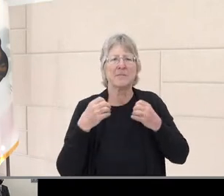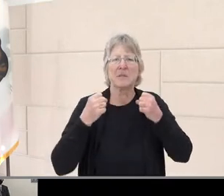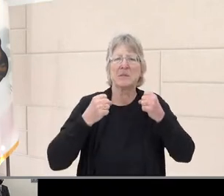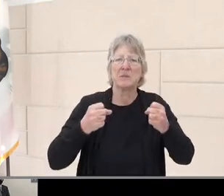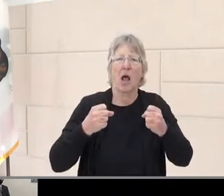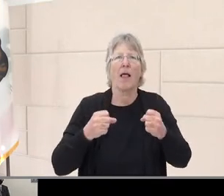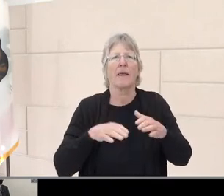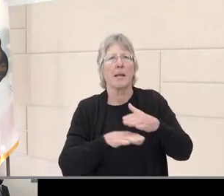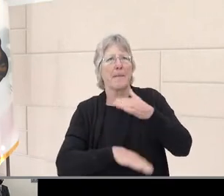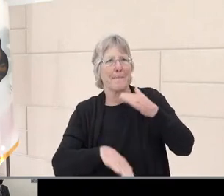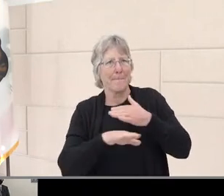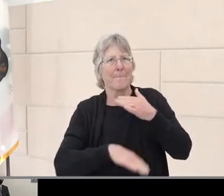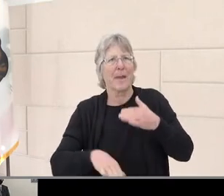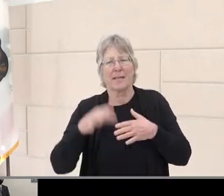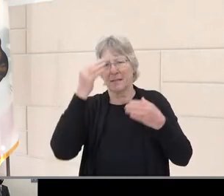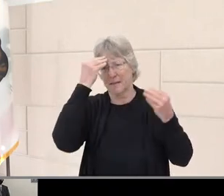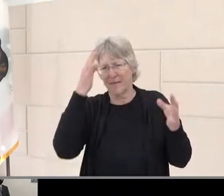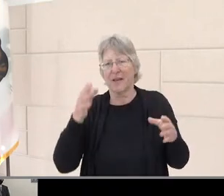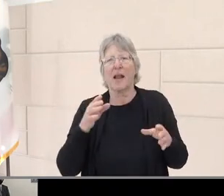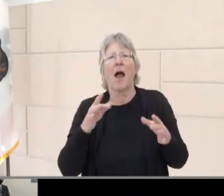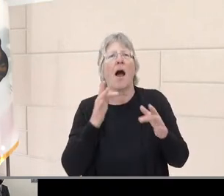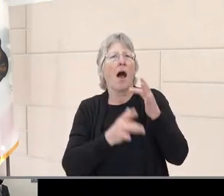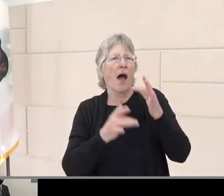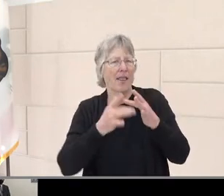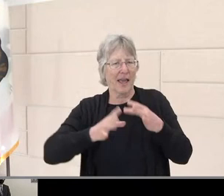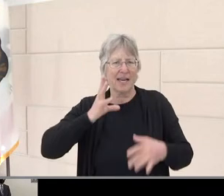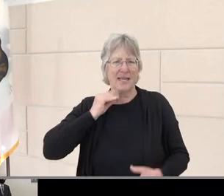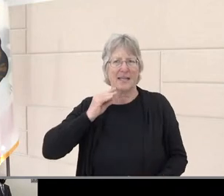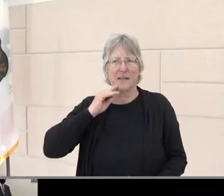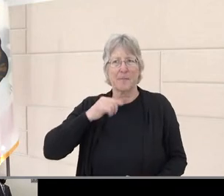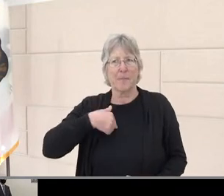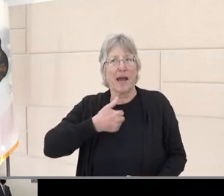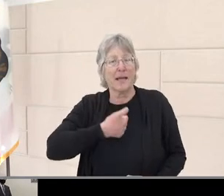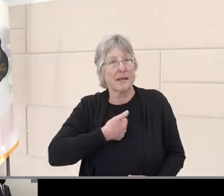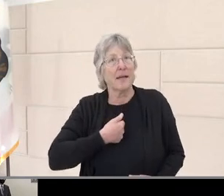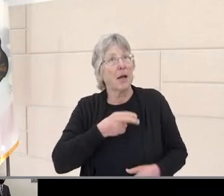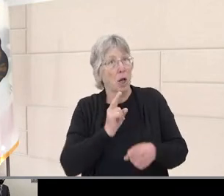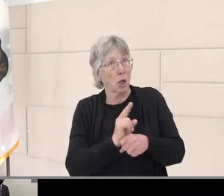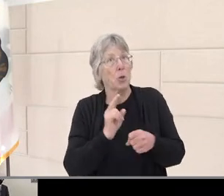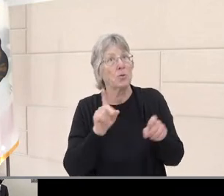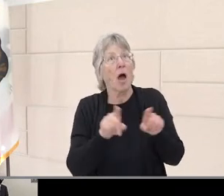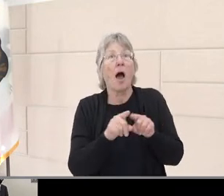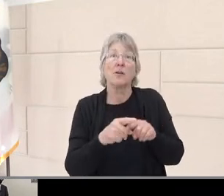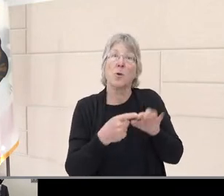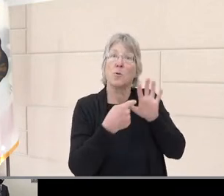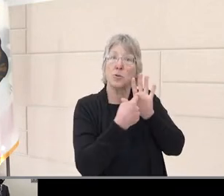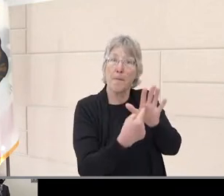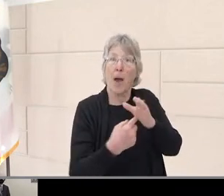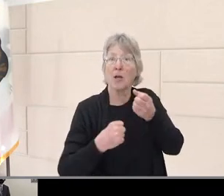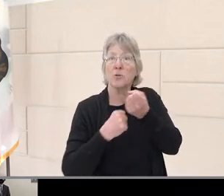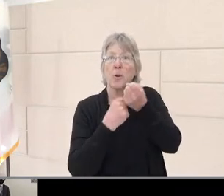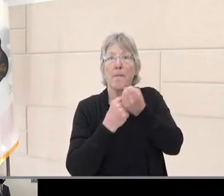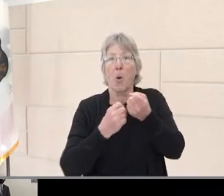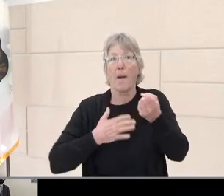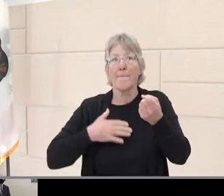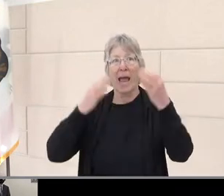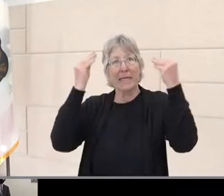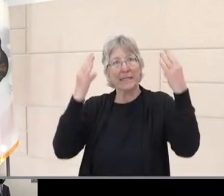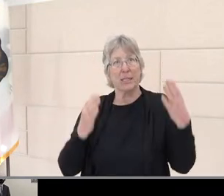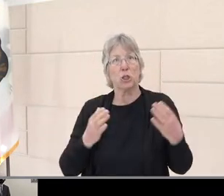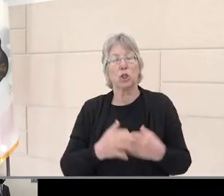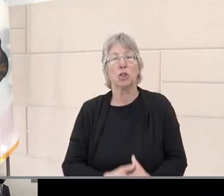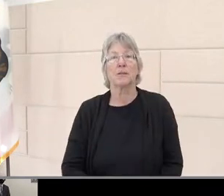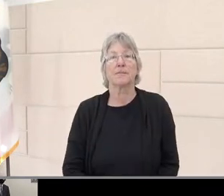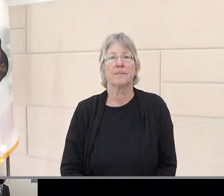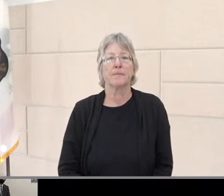ហើយខ្ញុំបានបង្កើតកម្មវិធីនេះយ៉ាងមានការរឹងមាំតាមរយៈការបង្ហាត់តាមអនឡាញហើយនឹងមានការគ្រប់គ្រងទៅលើគ្រូប